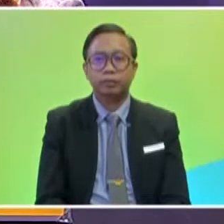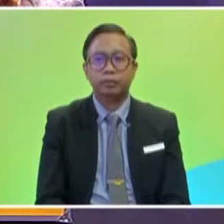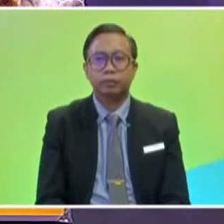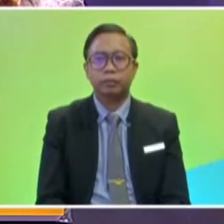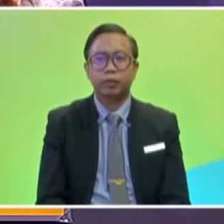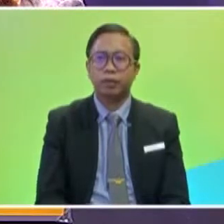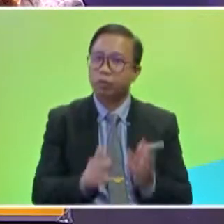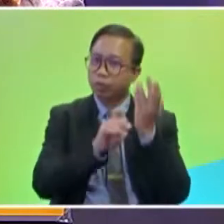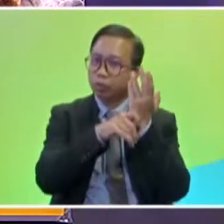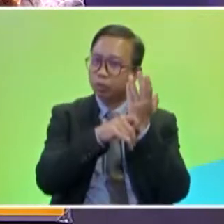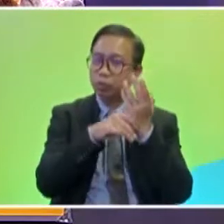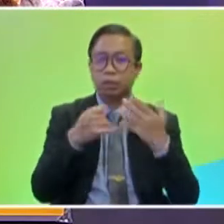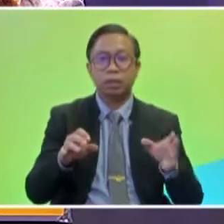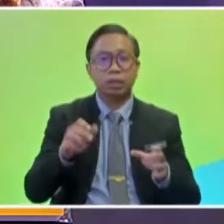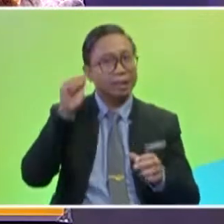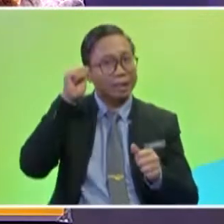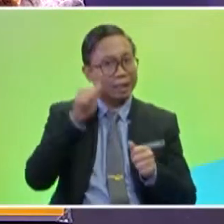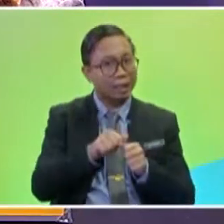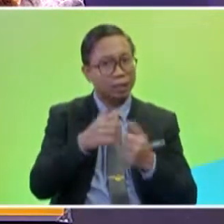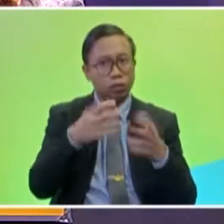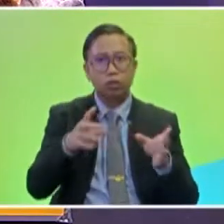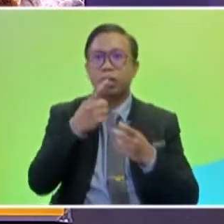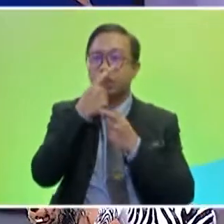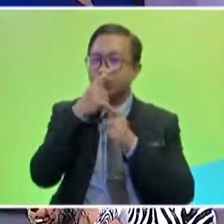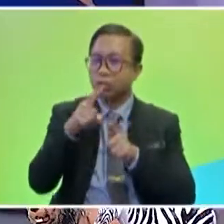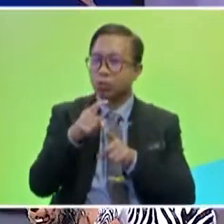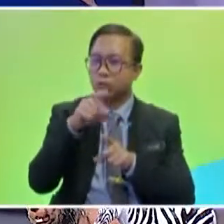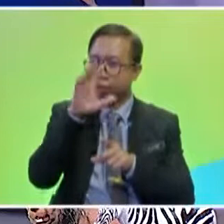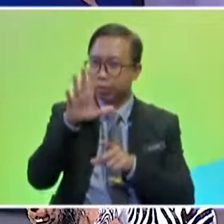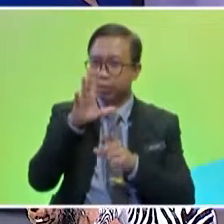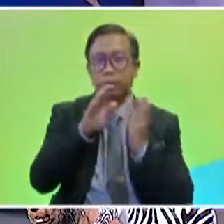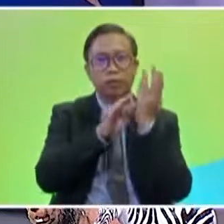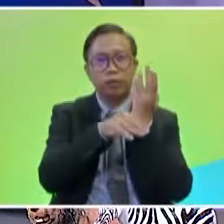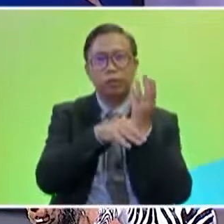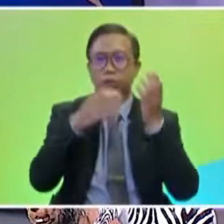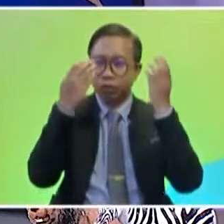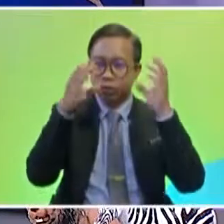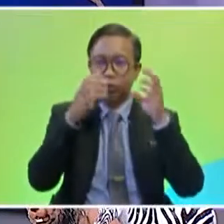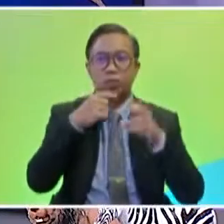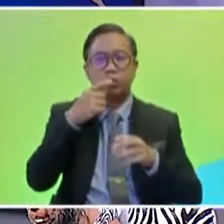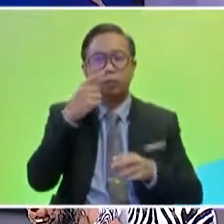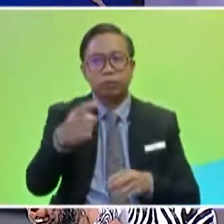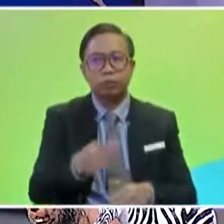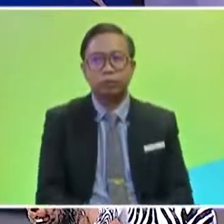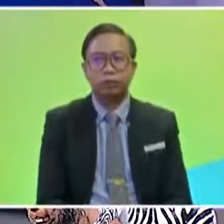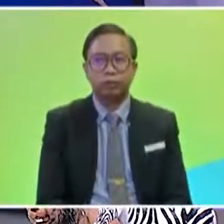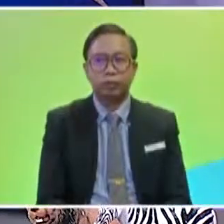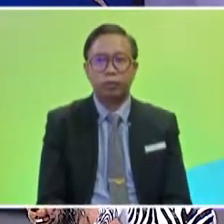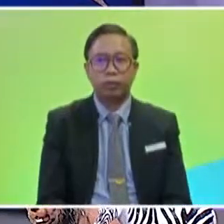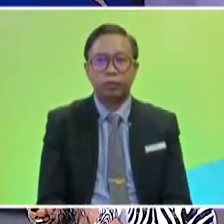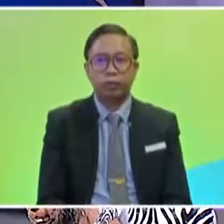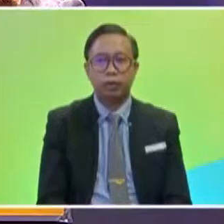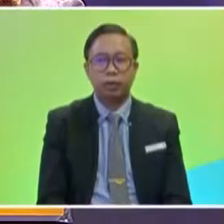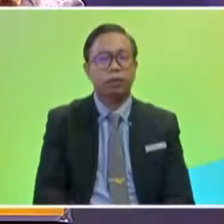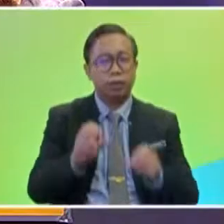ah faktur-faktur tuh kan saya teringat Saya telah menjawab point di mobile Legend Of Zelda William tangkai yijing